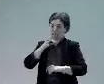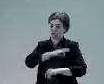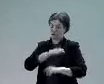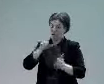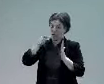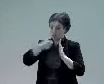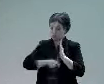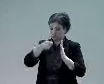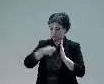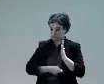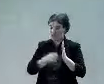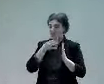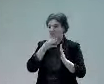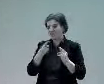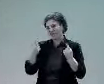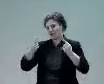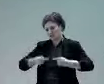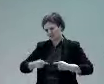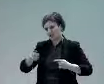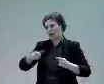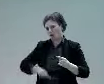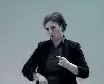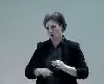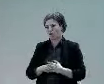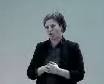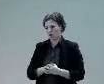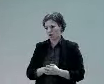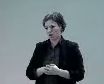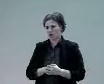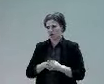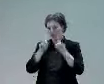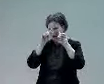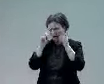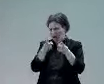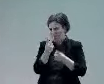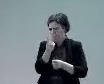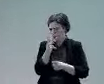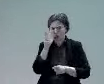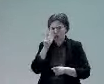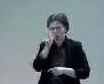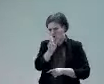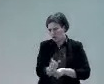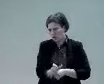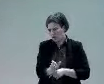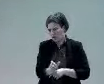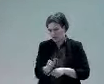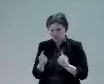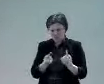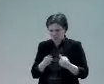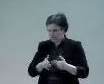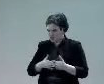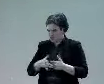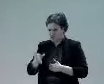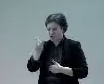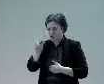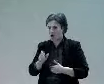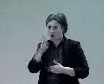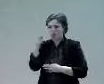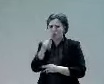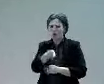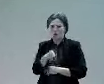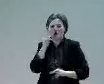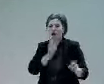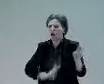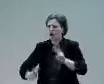sfida è ancora aperta. Se una ragazza con due lauree, parlo di questioni vicine a me, con due lauree a Bologna non